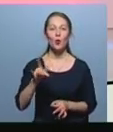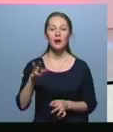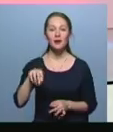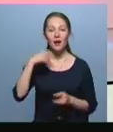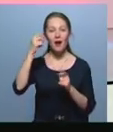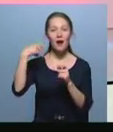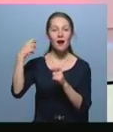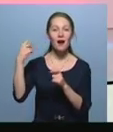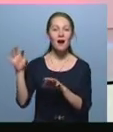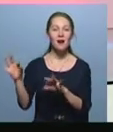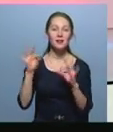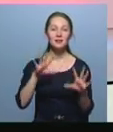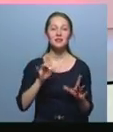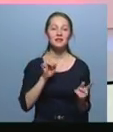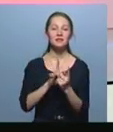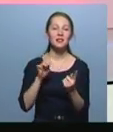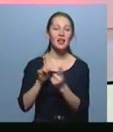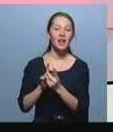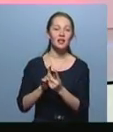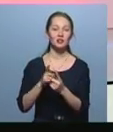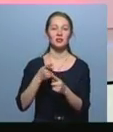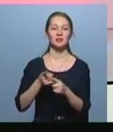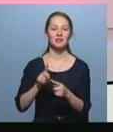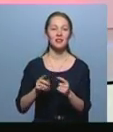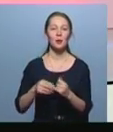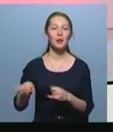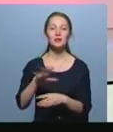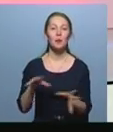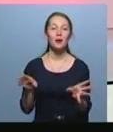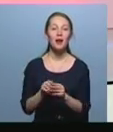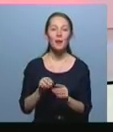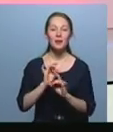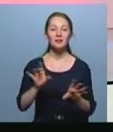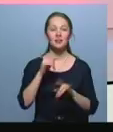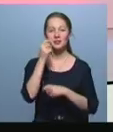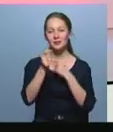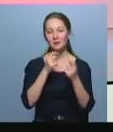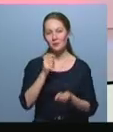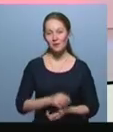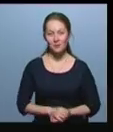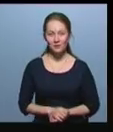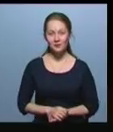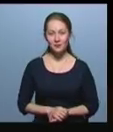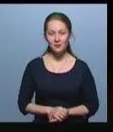оттуда, встречи с земляками, изобретателя знаменитого автомата в репортаже наших корреспондентов.